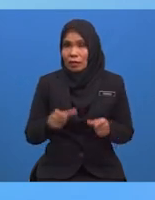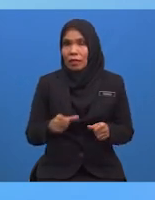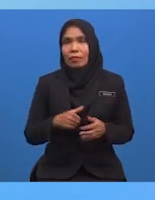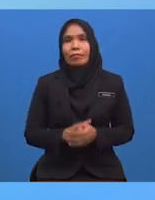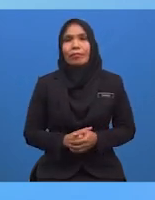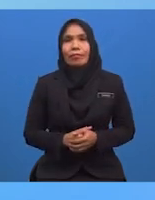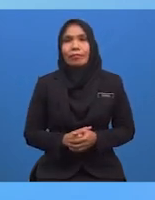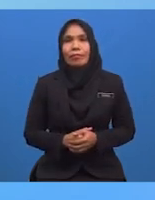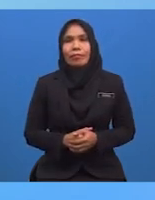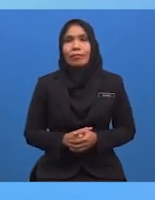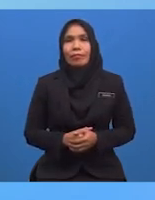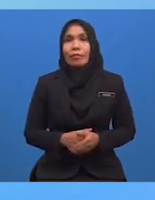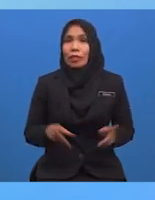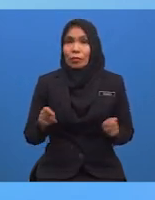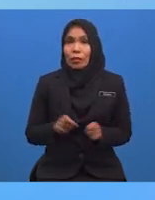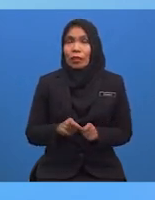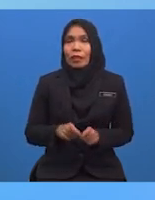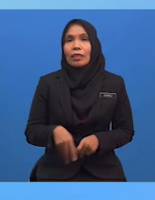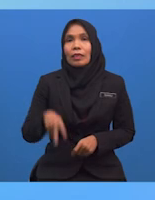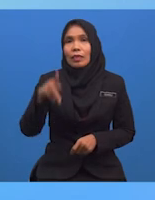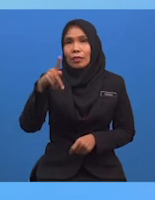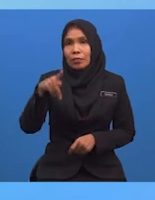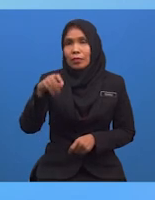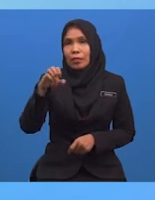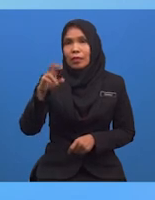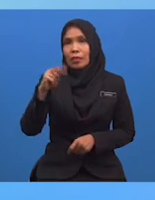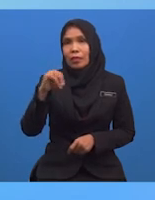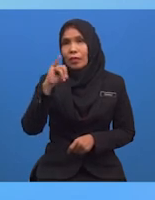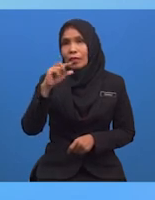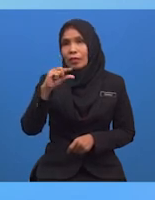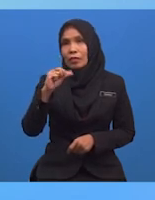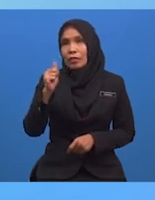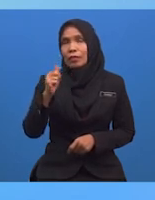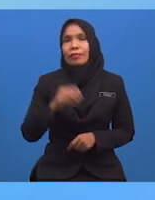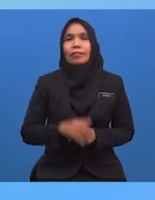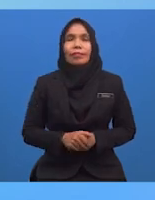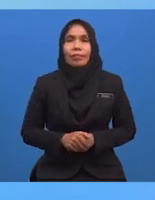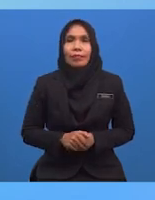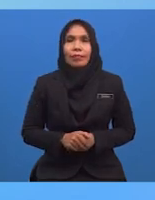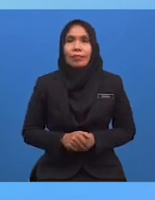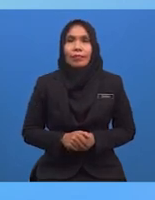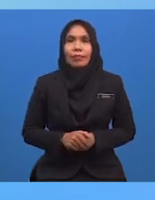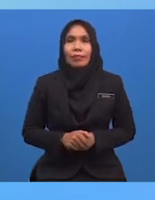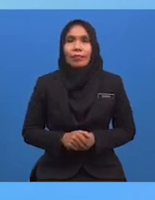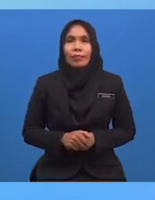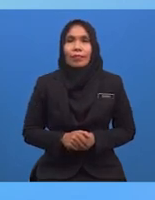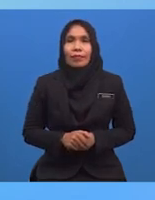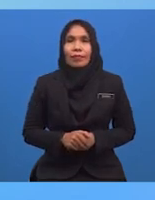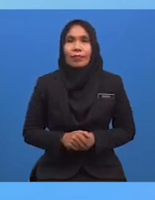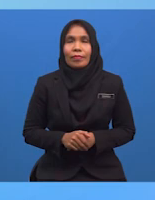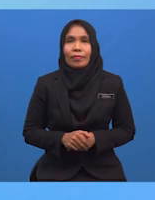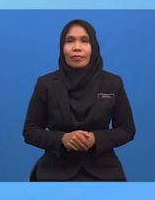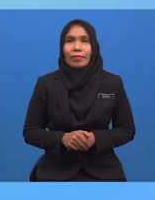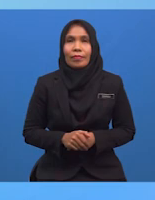harta, penghutang kerana pendapatan wang akan bertambah lebih cepat berikutan kenaikan tingkat